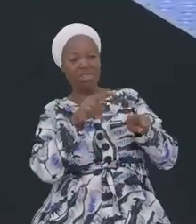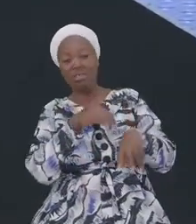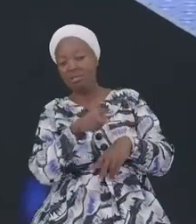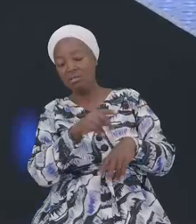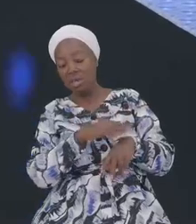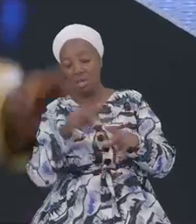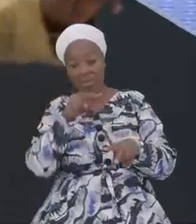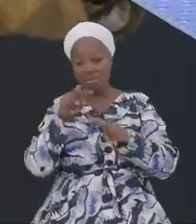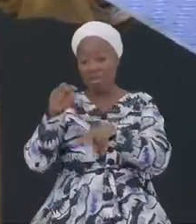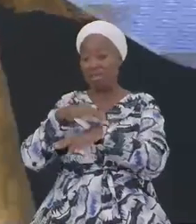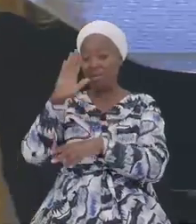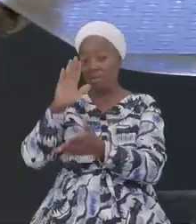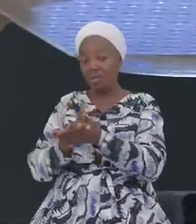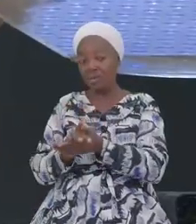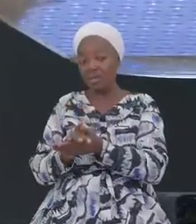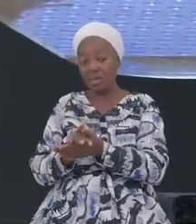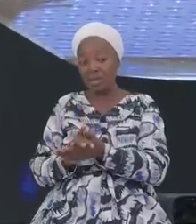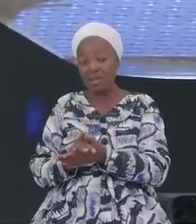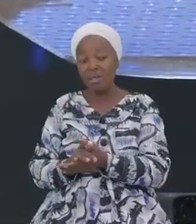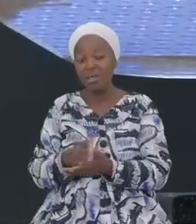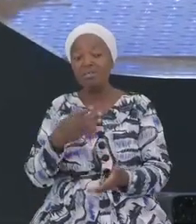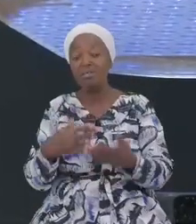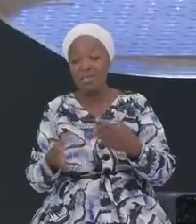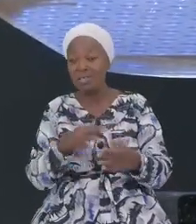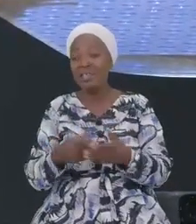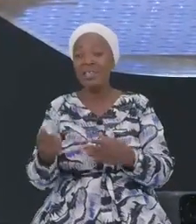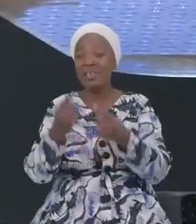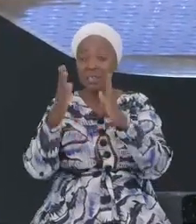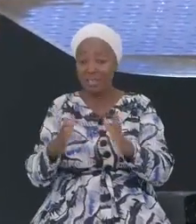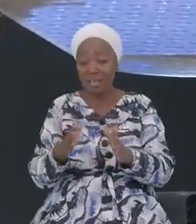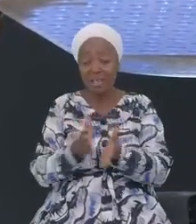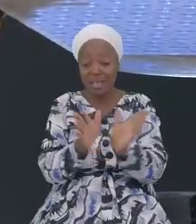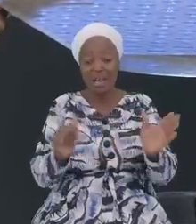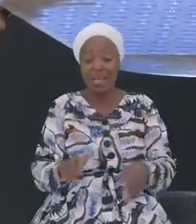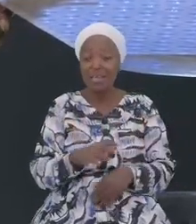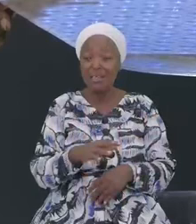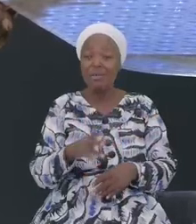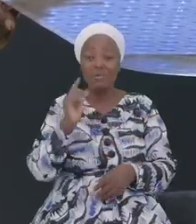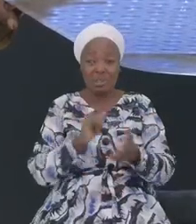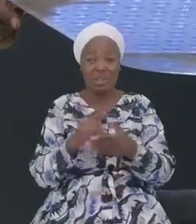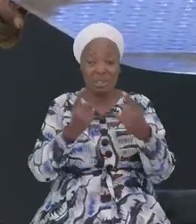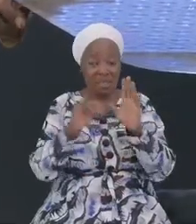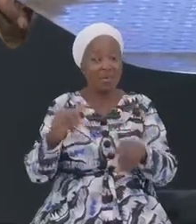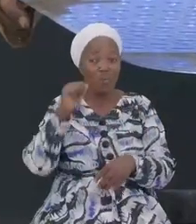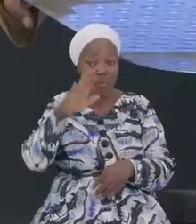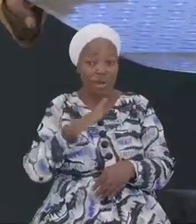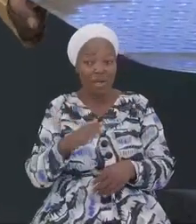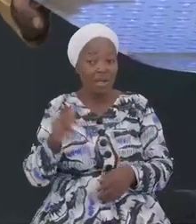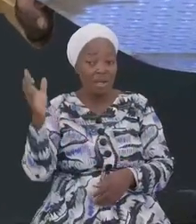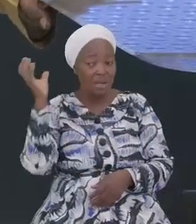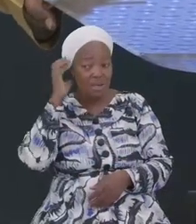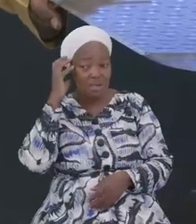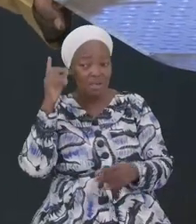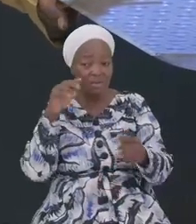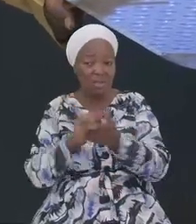regardes. Même une femme pécheresse. Lorsque le pécheur, une femme de pécheresse